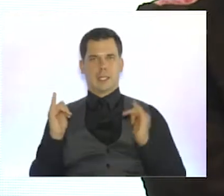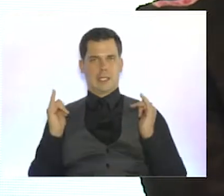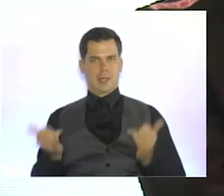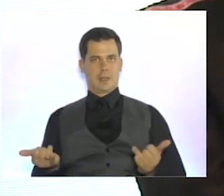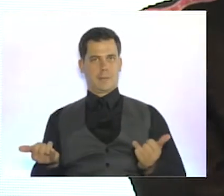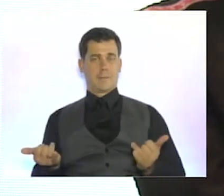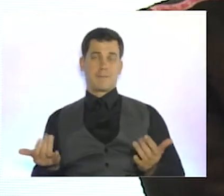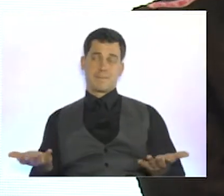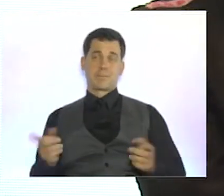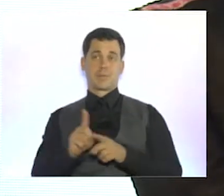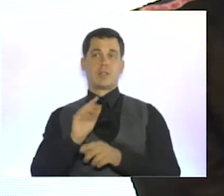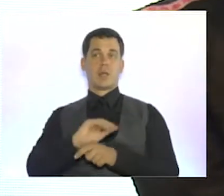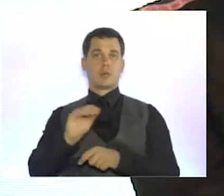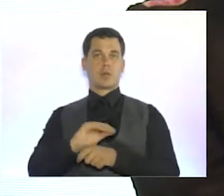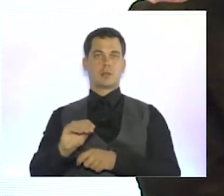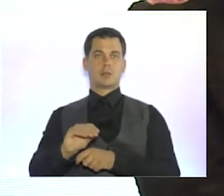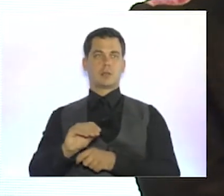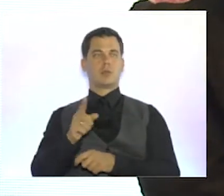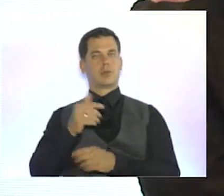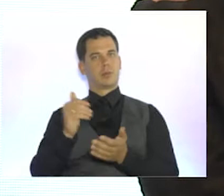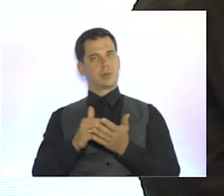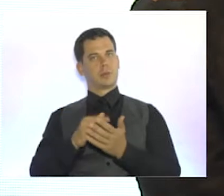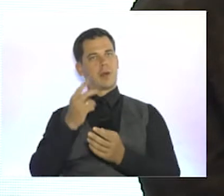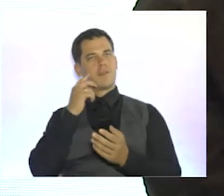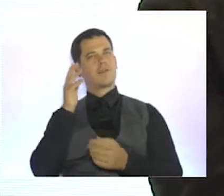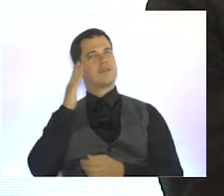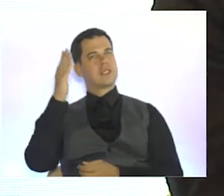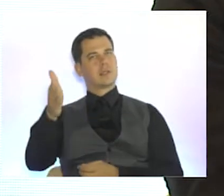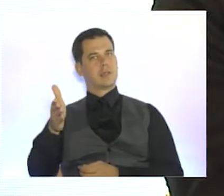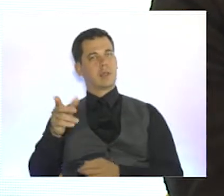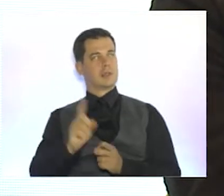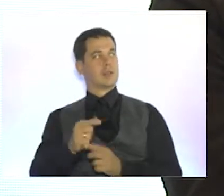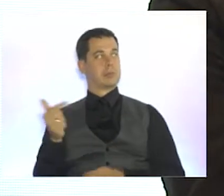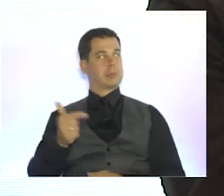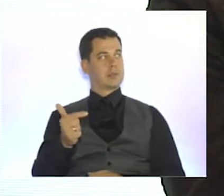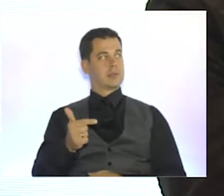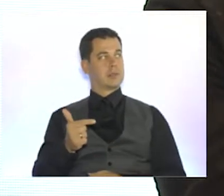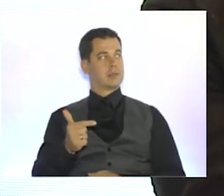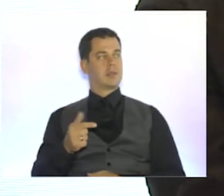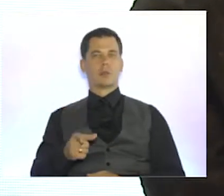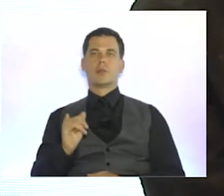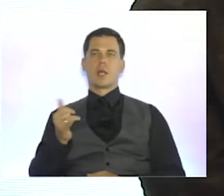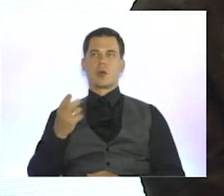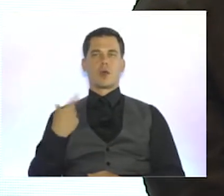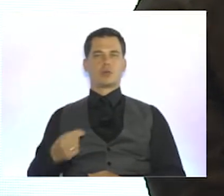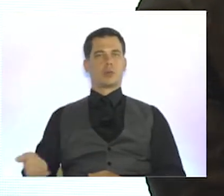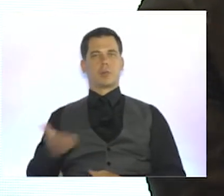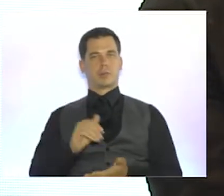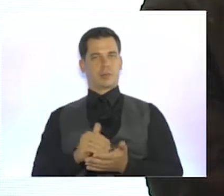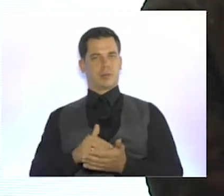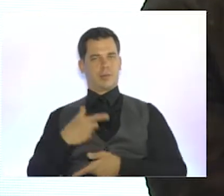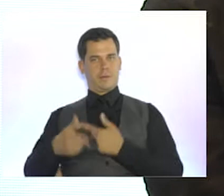I edukacja jest funkcją tej wizji. No tak się robi w biznesie. Mamy wizję i zastanawiamy się, jakie zasoby potrzebujemy, żeby tę wizję